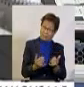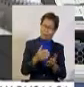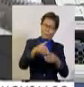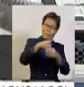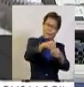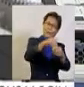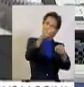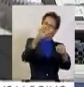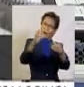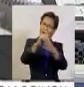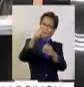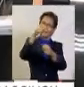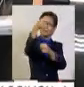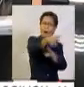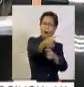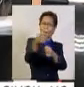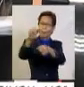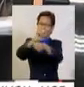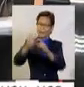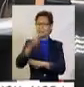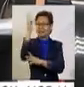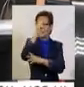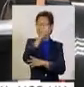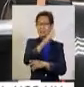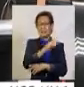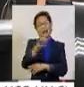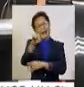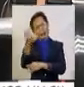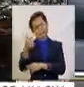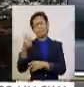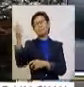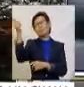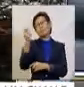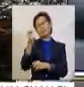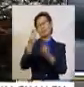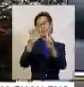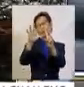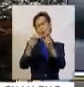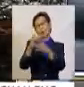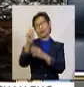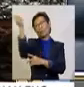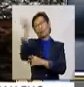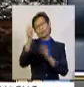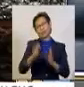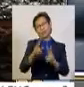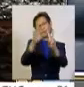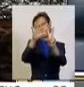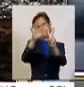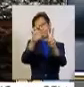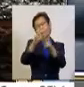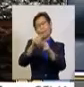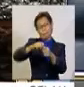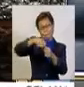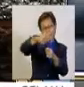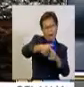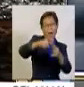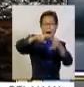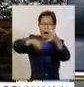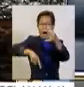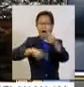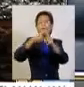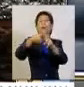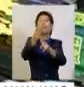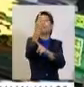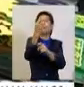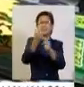bonus RM500 kepada penjawat awam selain pesara RM250 yang akan dibayar penghujung tahun